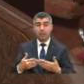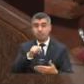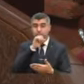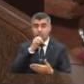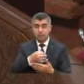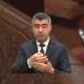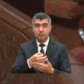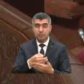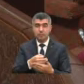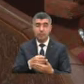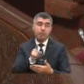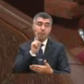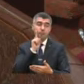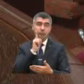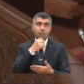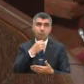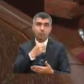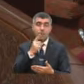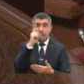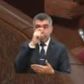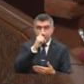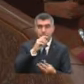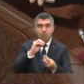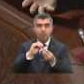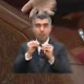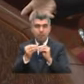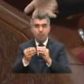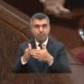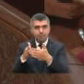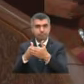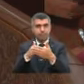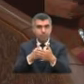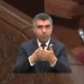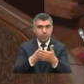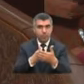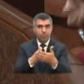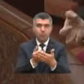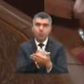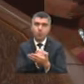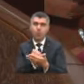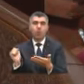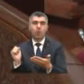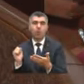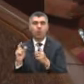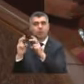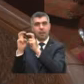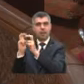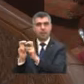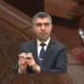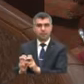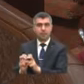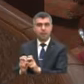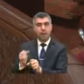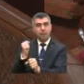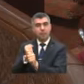تفضلت به السيدة النائبة المحترمة من الصعوبات والمعاناة اللي كتكون فعلا أننا نقلصوا منها، لهذا درنا الخدمات القضائية